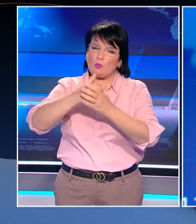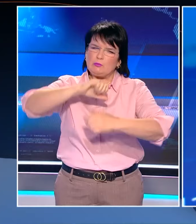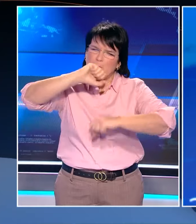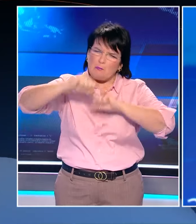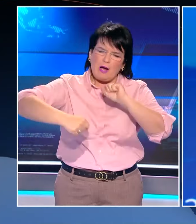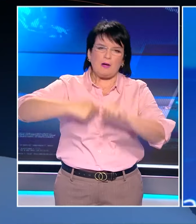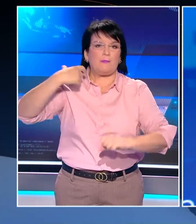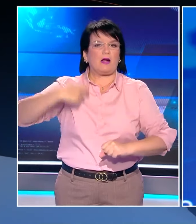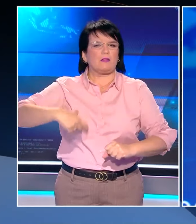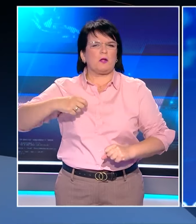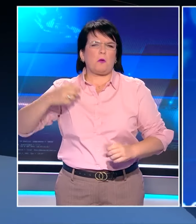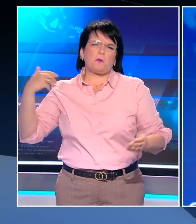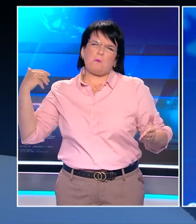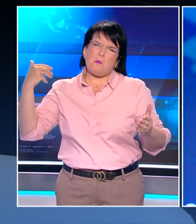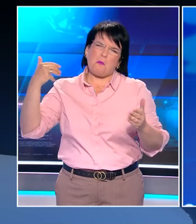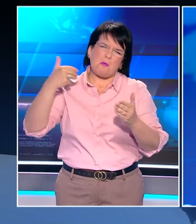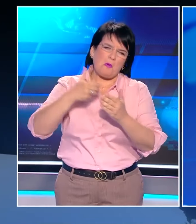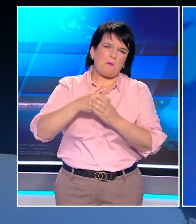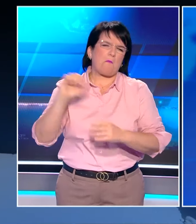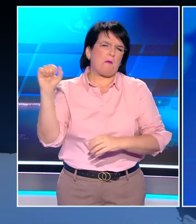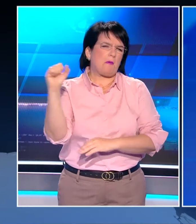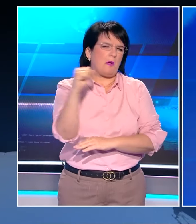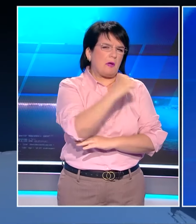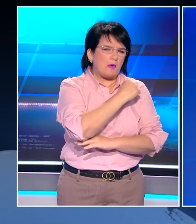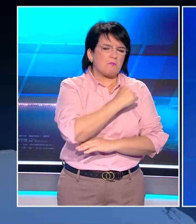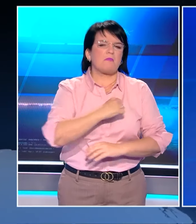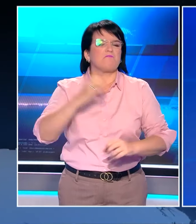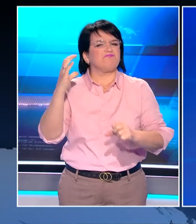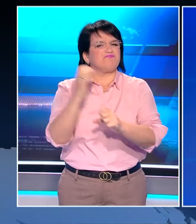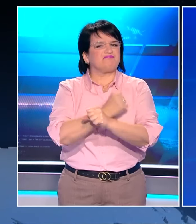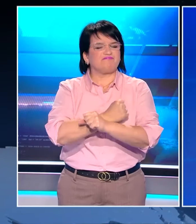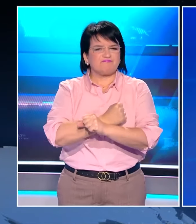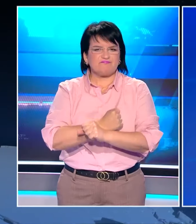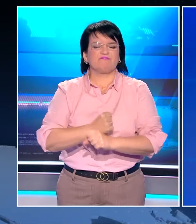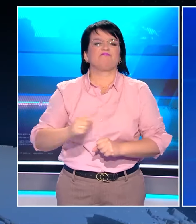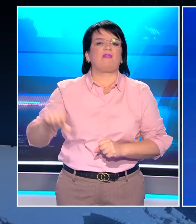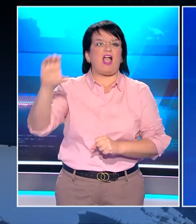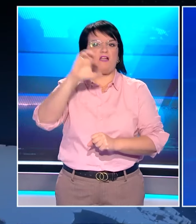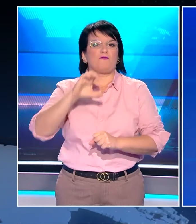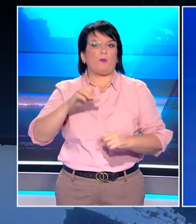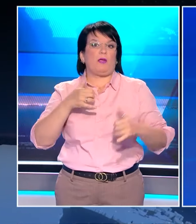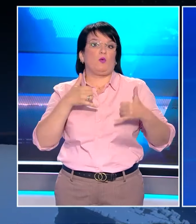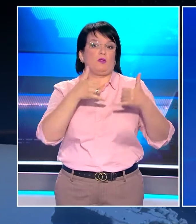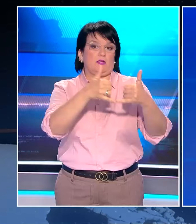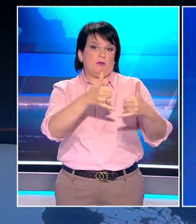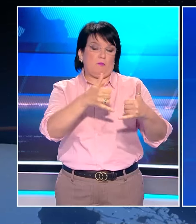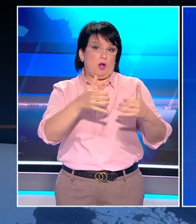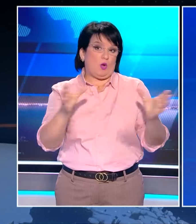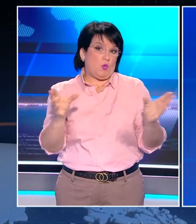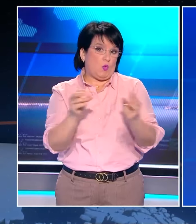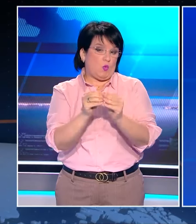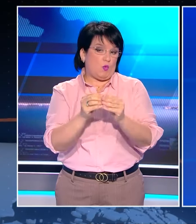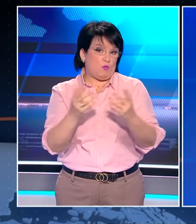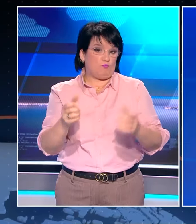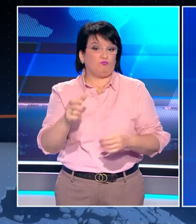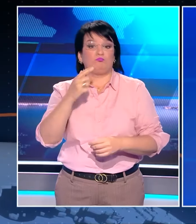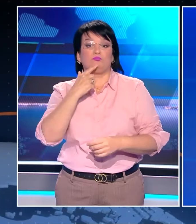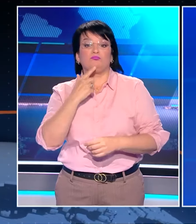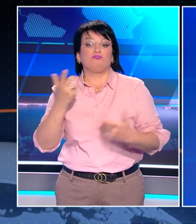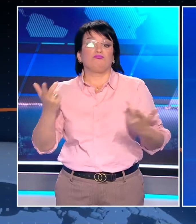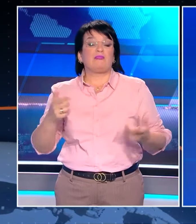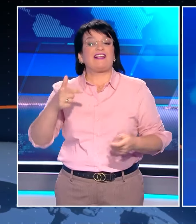μάχες μια ολόκληρη σεζόν και χθες το Βερολίνο ανακατέλαβε το θρόνο μετά από 13 ολόκληρα χρόνια. Το δημιούργημα του